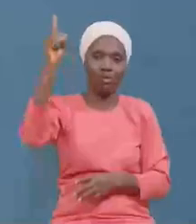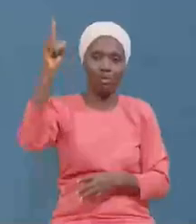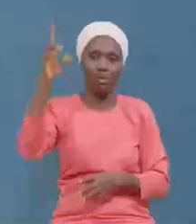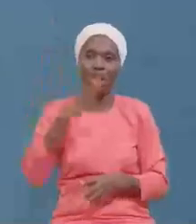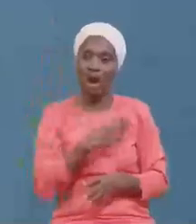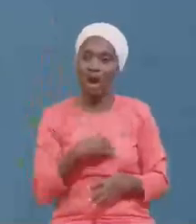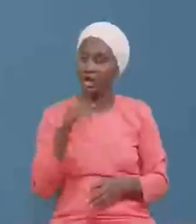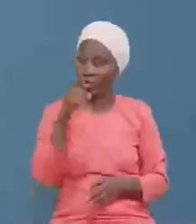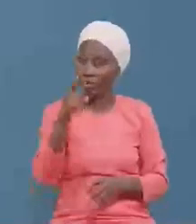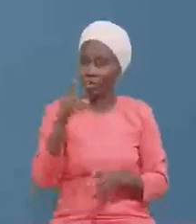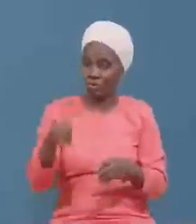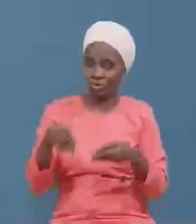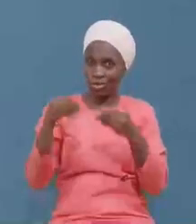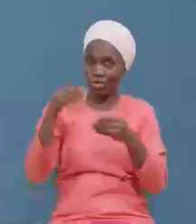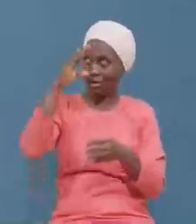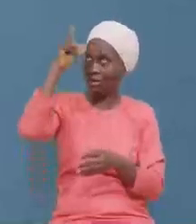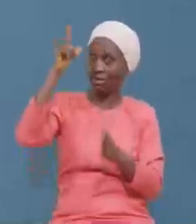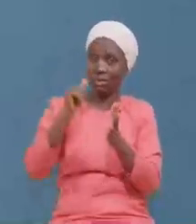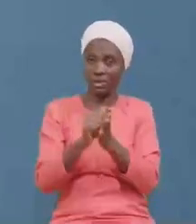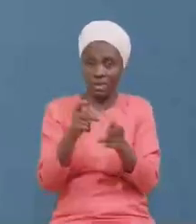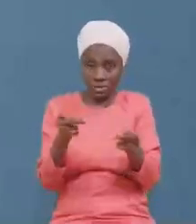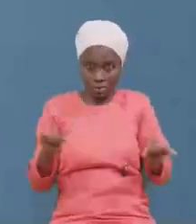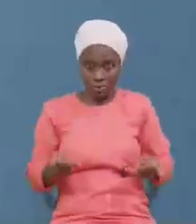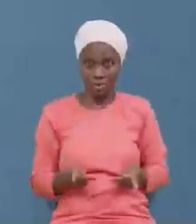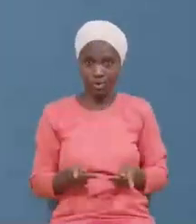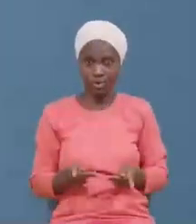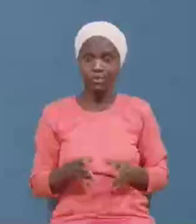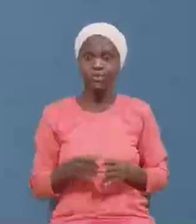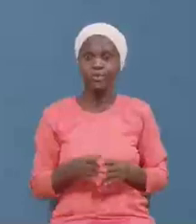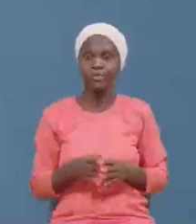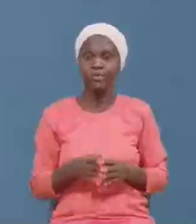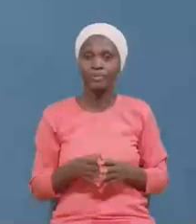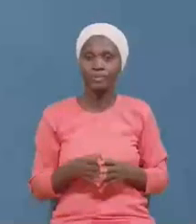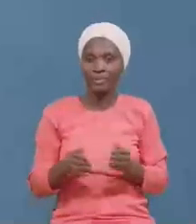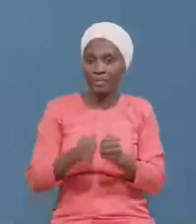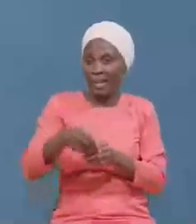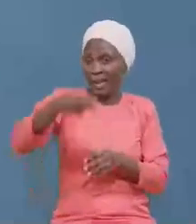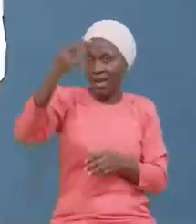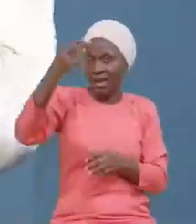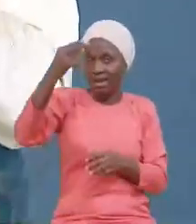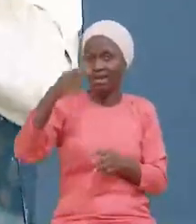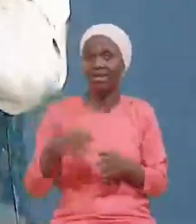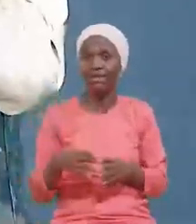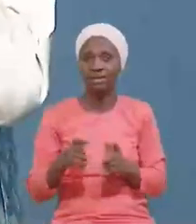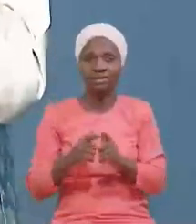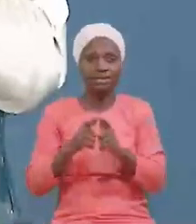et vous lui donnez cette position, la position la plus élevée, la position la plus grande,